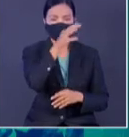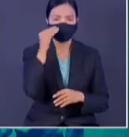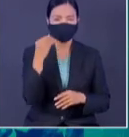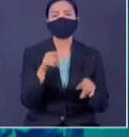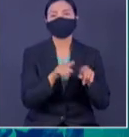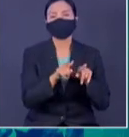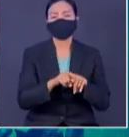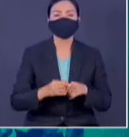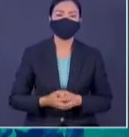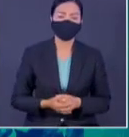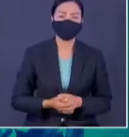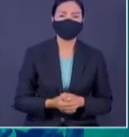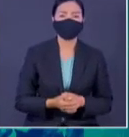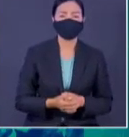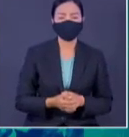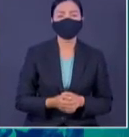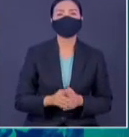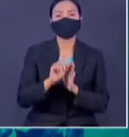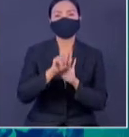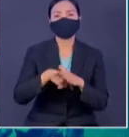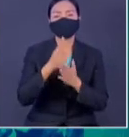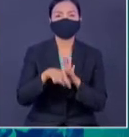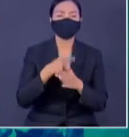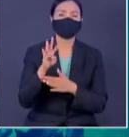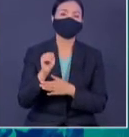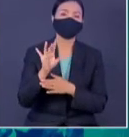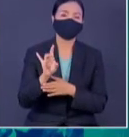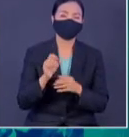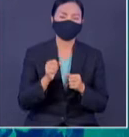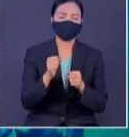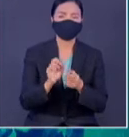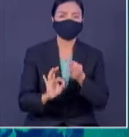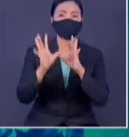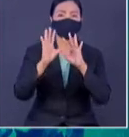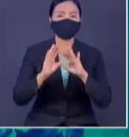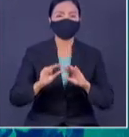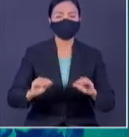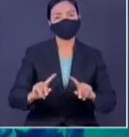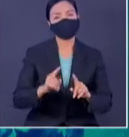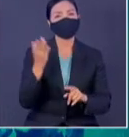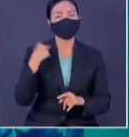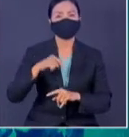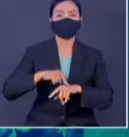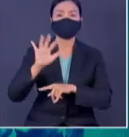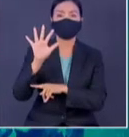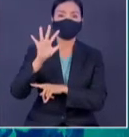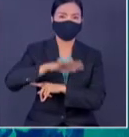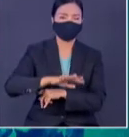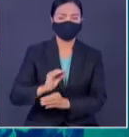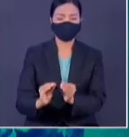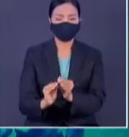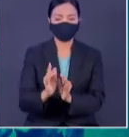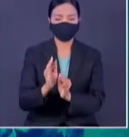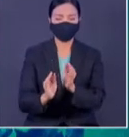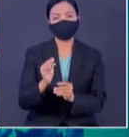ต้องเฝ้าระวังกันต่อนะครับ48ชั่วโมงผ่านไปแล้วนะครับสำหรับการพยายามดับเพลิงควบคุมเพลิงแต่เมื่อวานนี้ตอน5โมงเย็นก็มีการประทุของโรงง